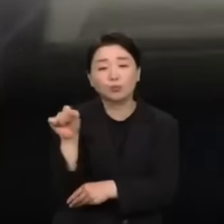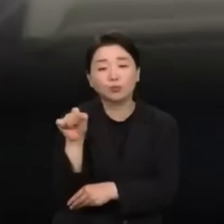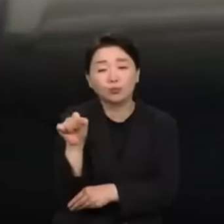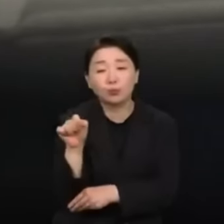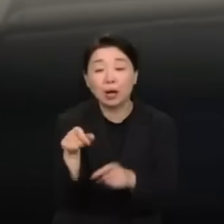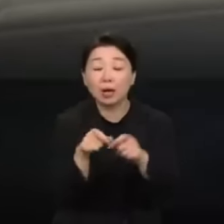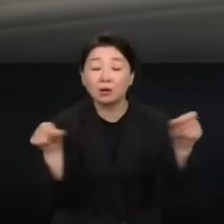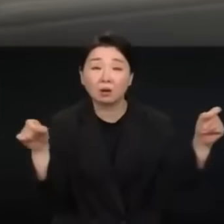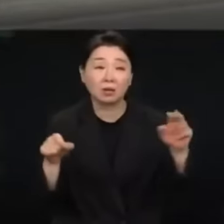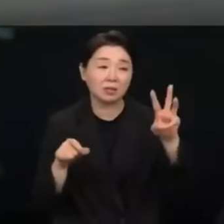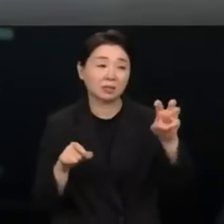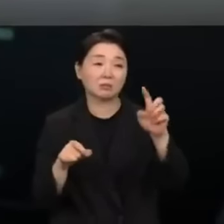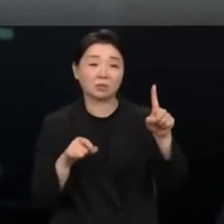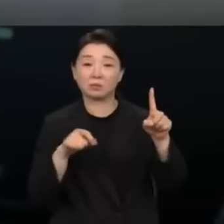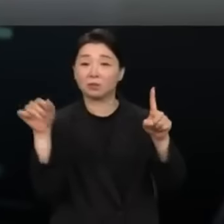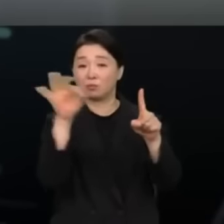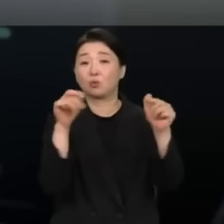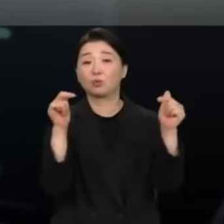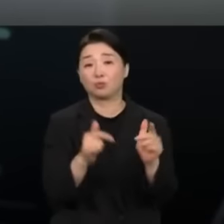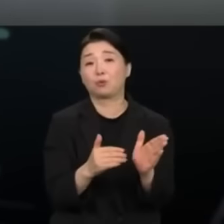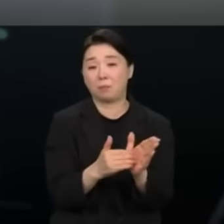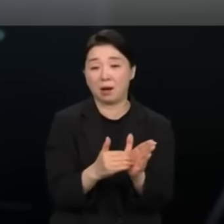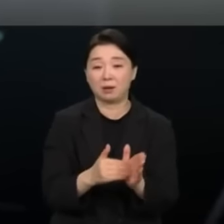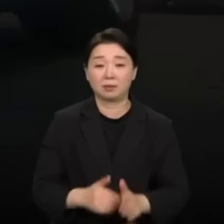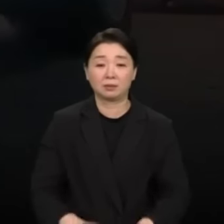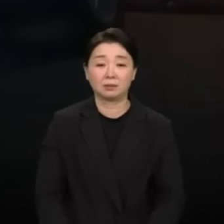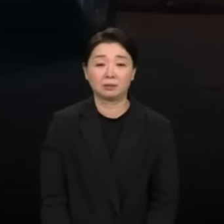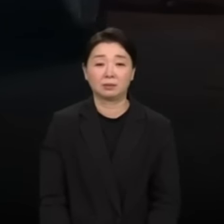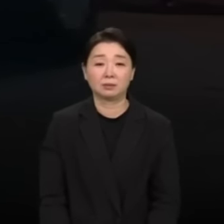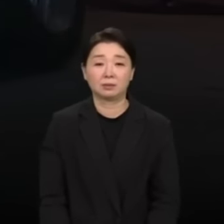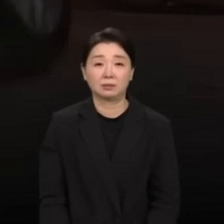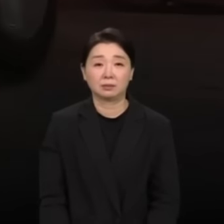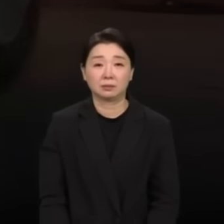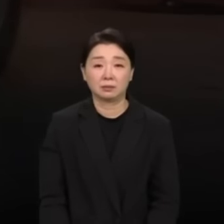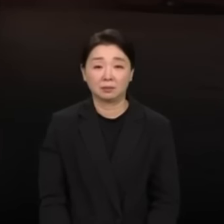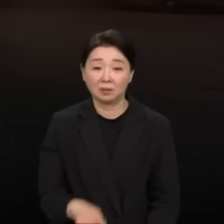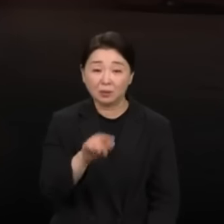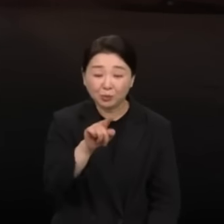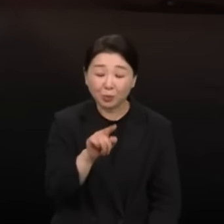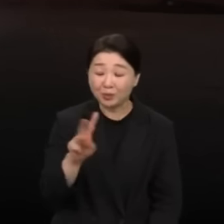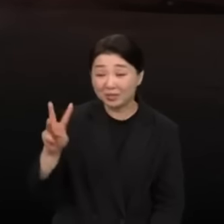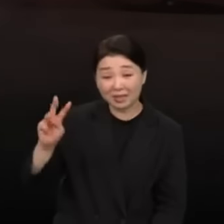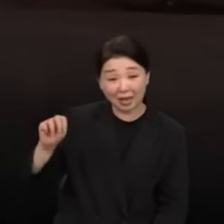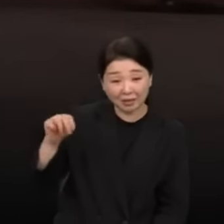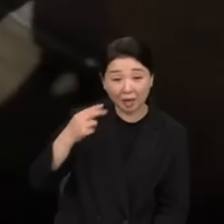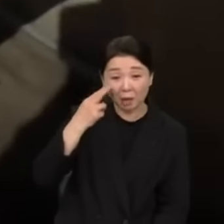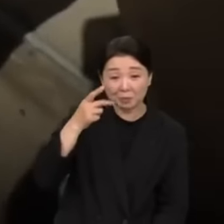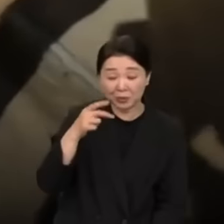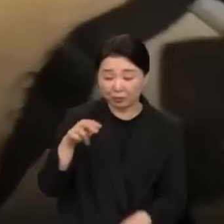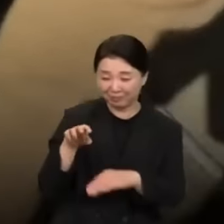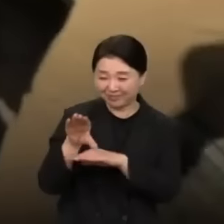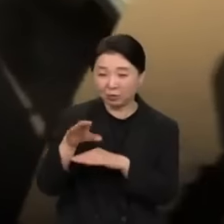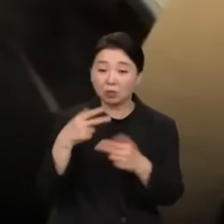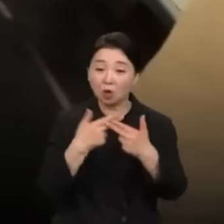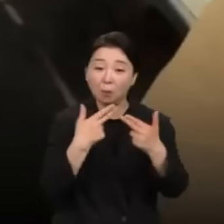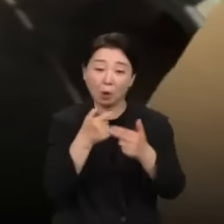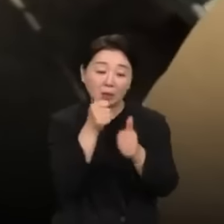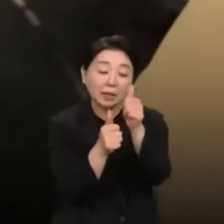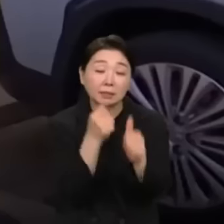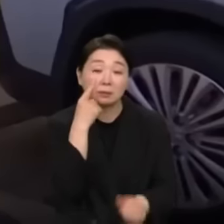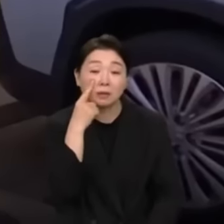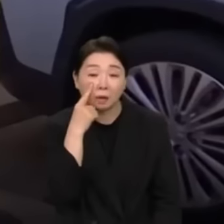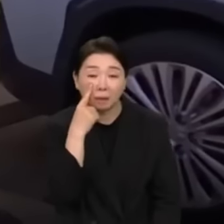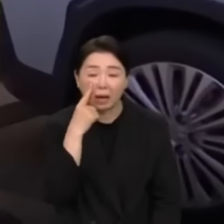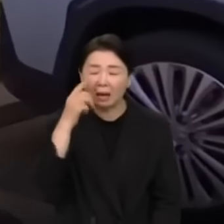최대 31%까지 줄어든다는 조사 결과가 나온 겁니다. 여기에 CNN이 미국 자동차협회와 실험해보니